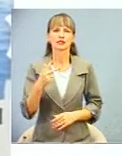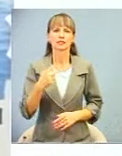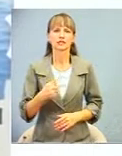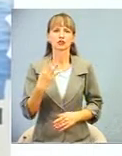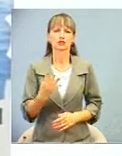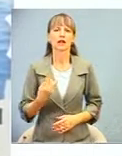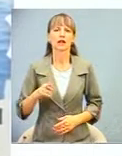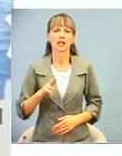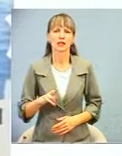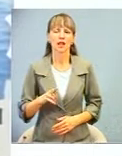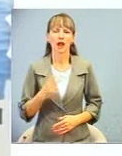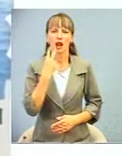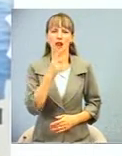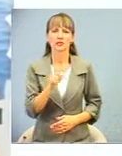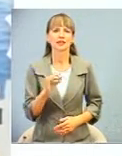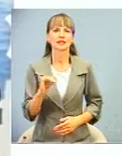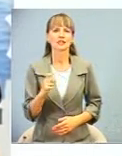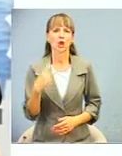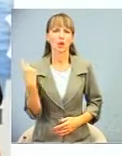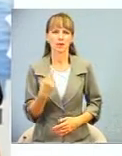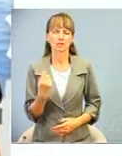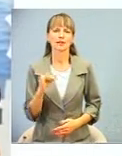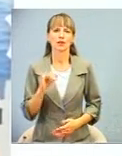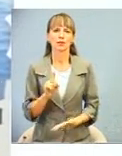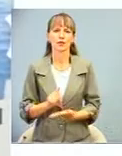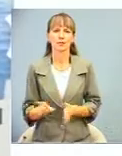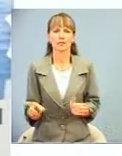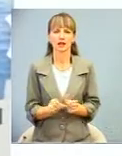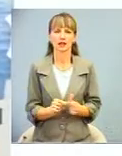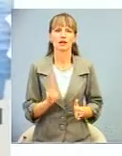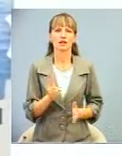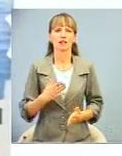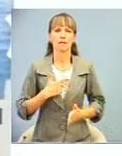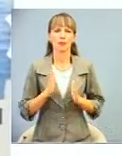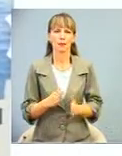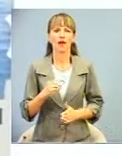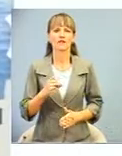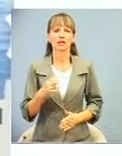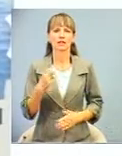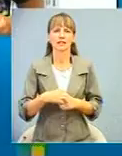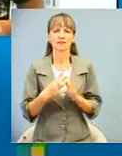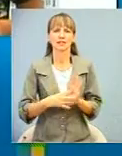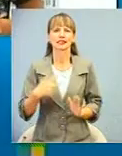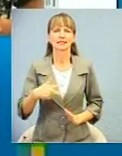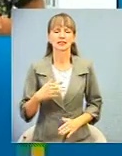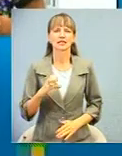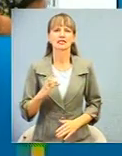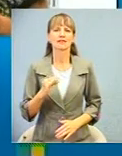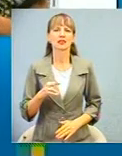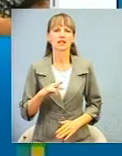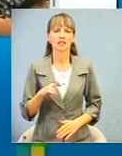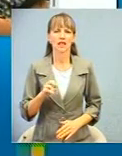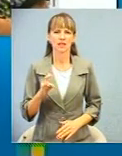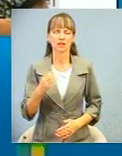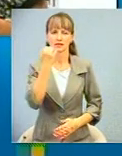236-11-34 для глядачів з області. І обов'язково приєднуйтесь до нашого прямого ефіру о 19:30. Світлано. Дякую,